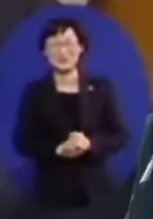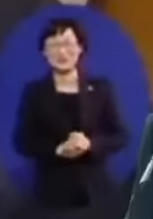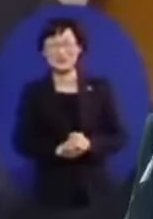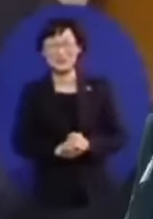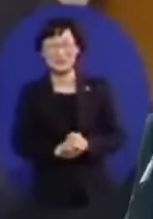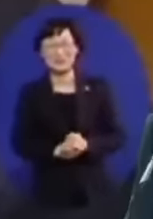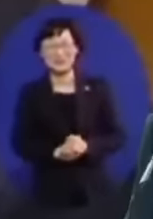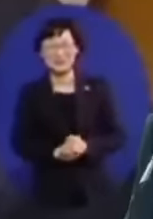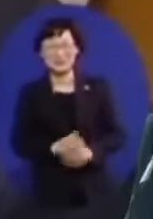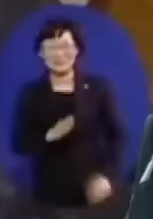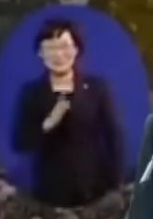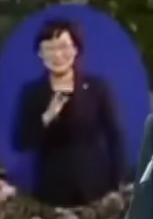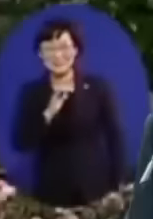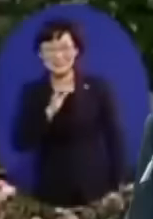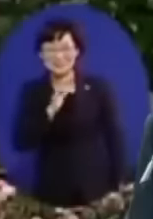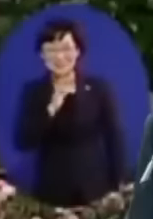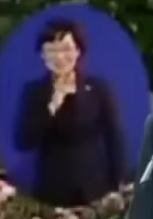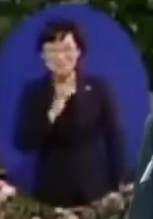정말